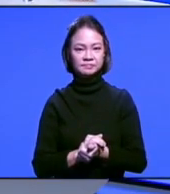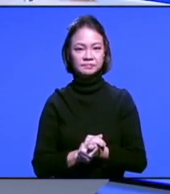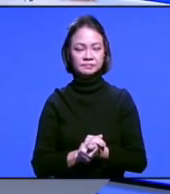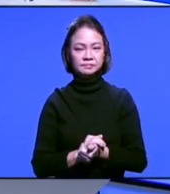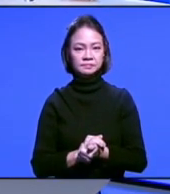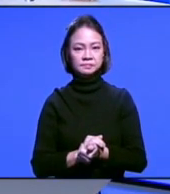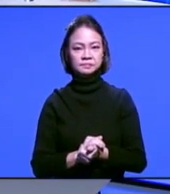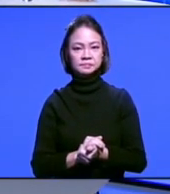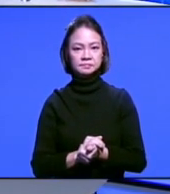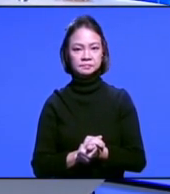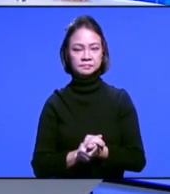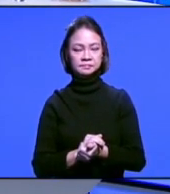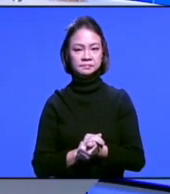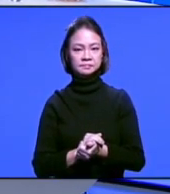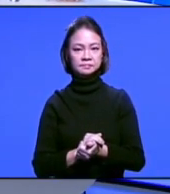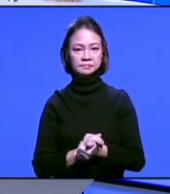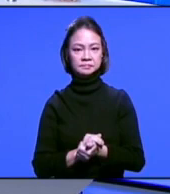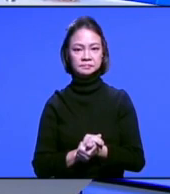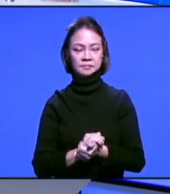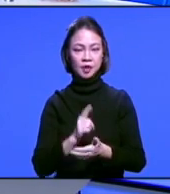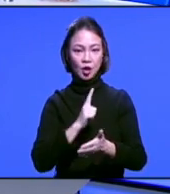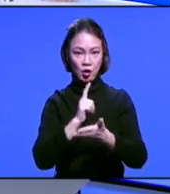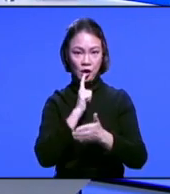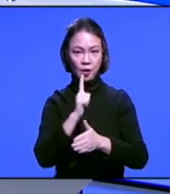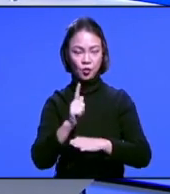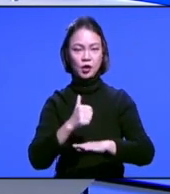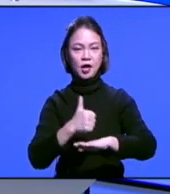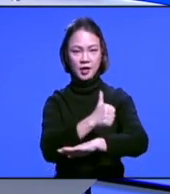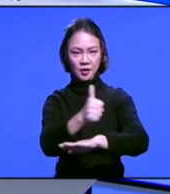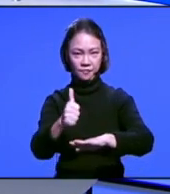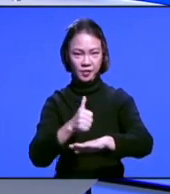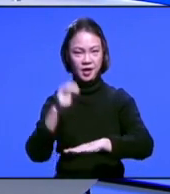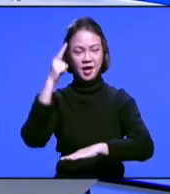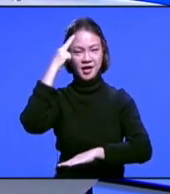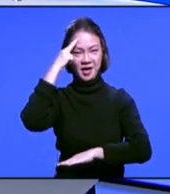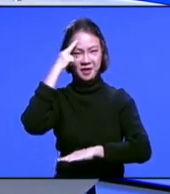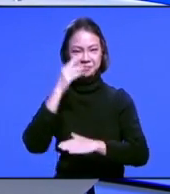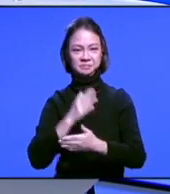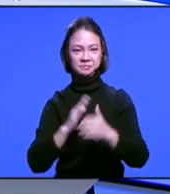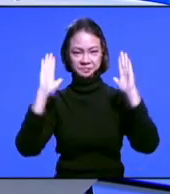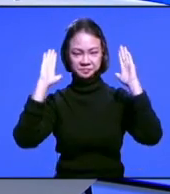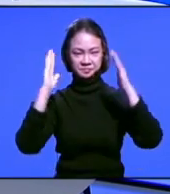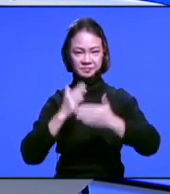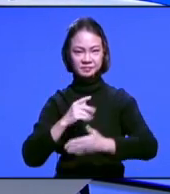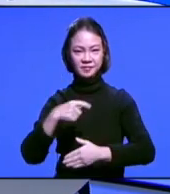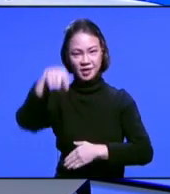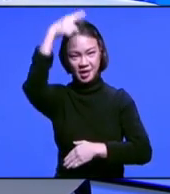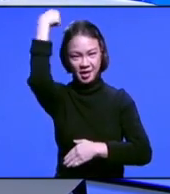Ya, Doni Sanjay yang melaporkan langsung dari Arafah, Arab Saudi. Selamat menunaikan ibadah haji, Doni, dan semoga menjadi haji yang mabrur.